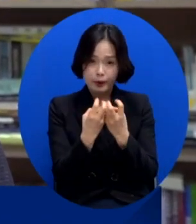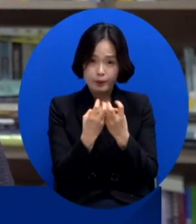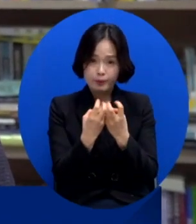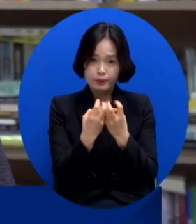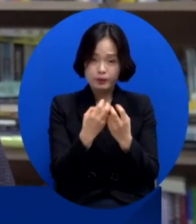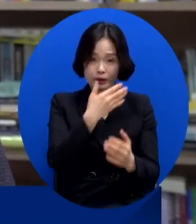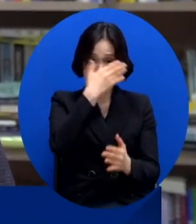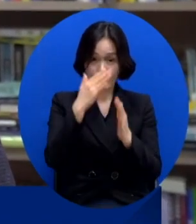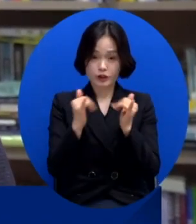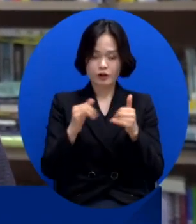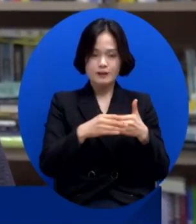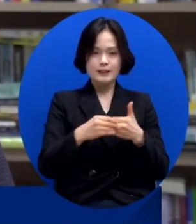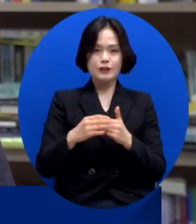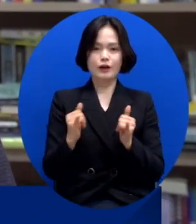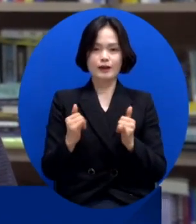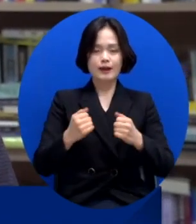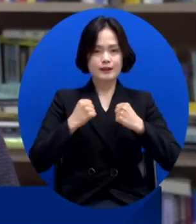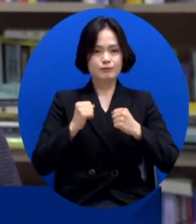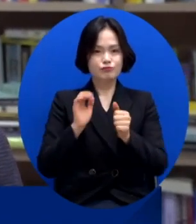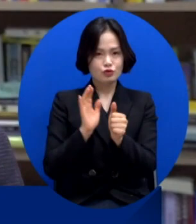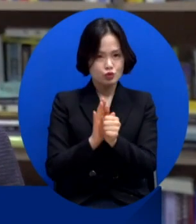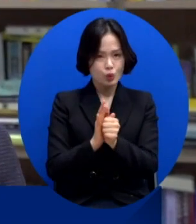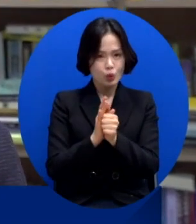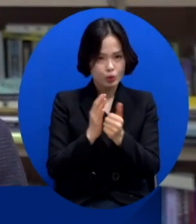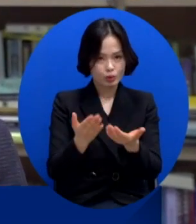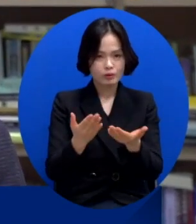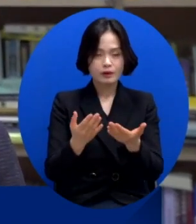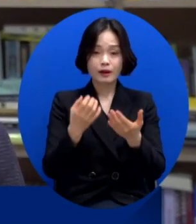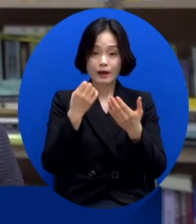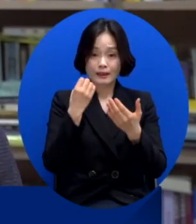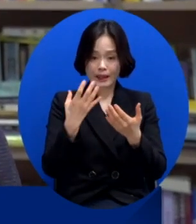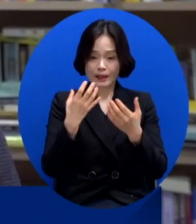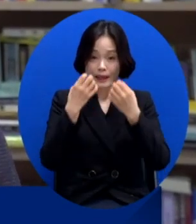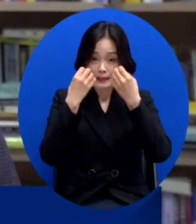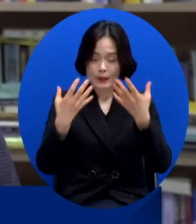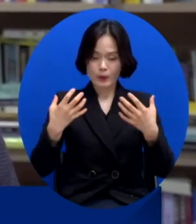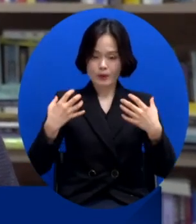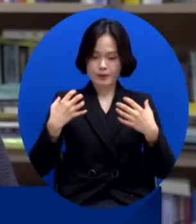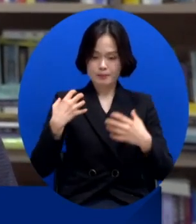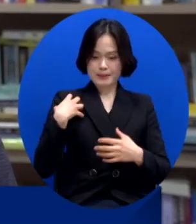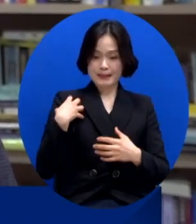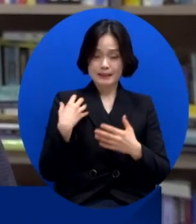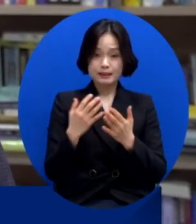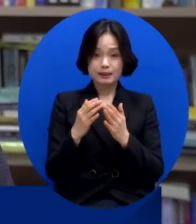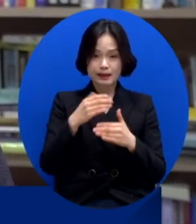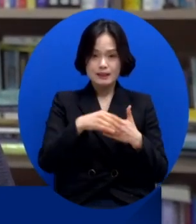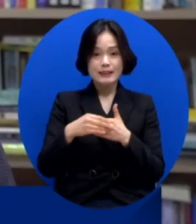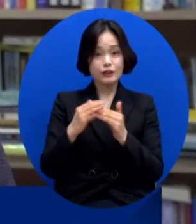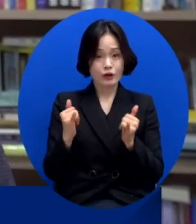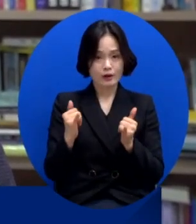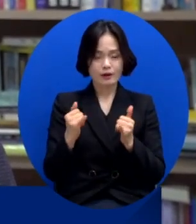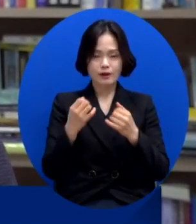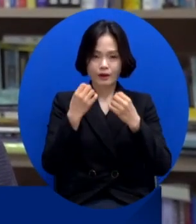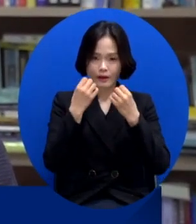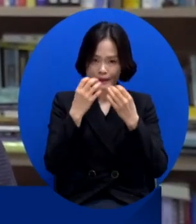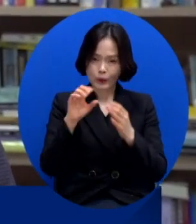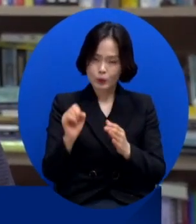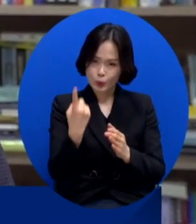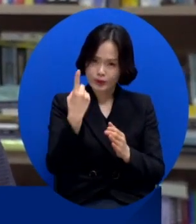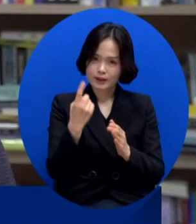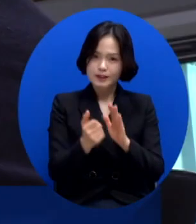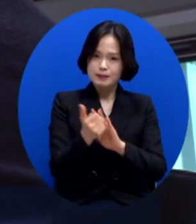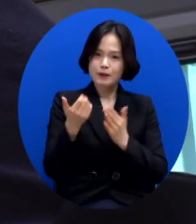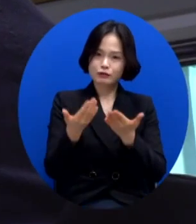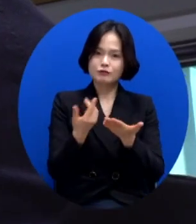다시 힘을 주고 또 새해 새 게임 명반 리더들에게 또 새로운 동기부여와 소망할 또 심어주기 위해서 이 행사를 기획하게